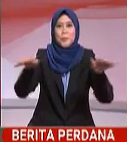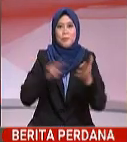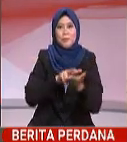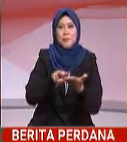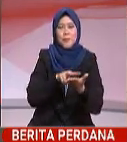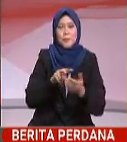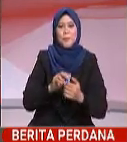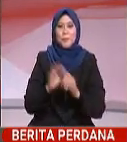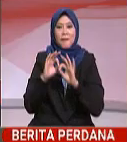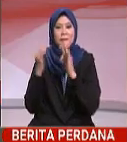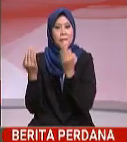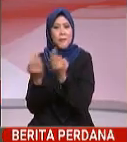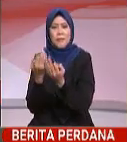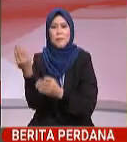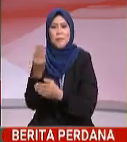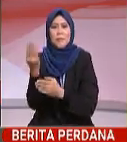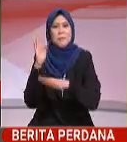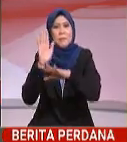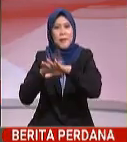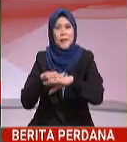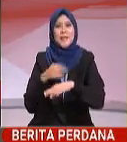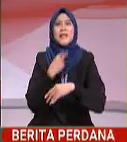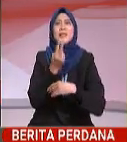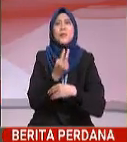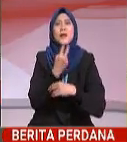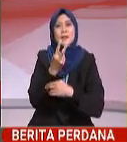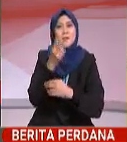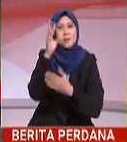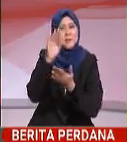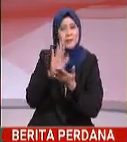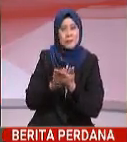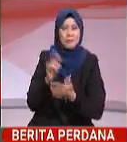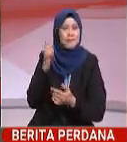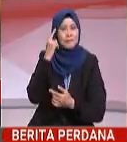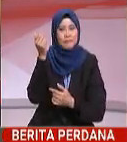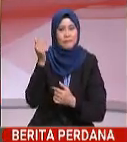dan keluarganya sudah terbiasa dengan suara lantang suaminya itu.